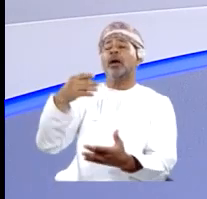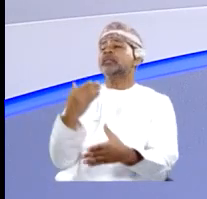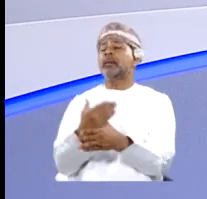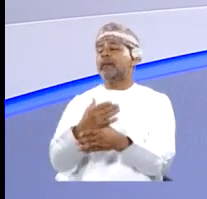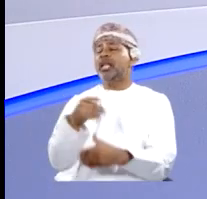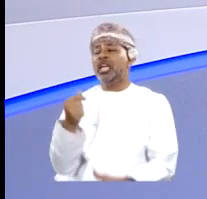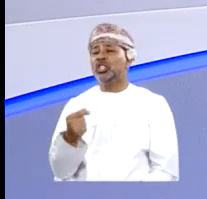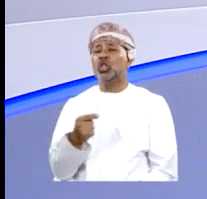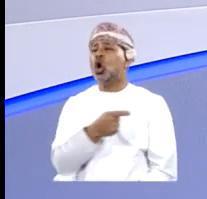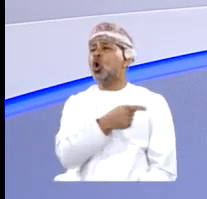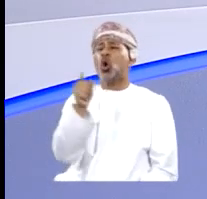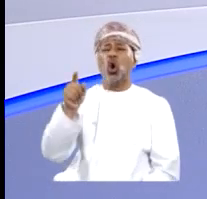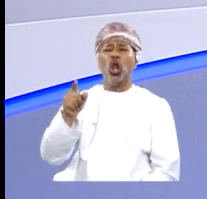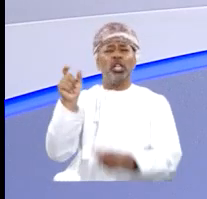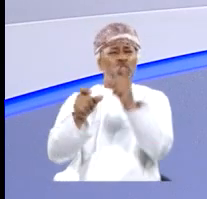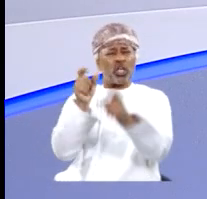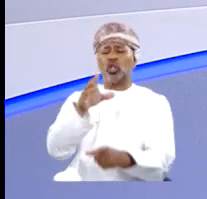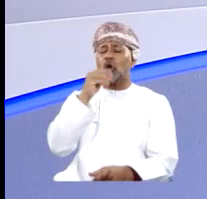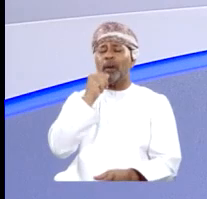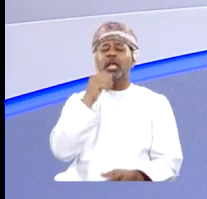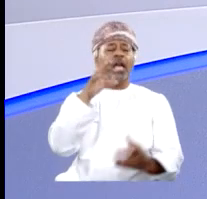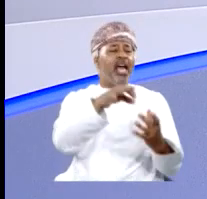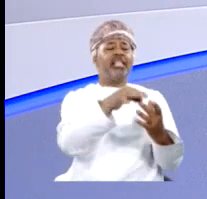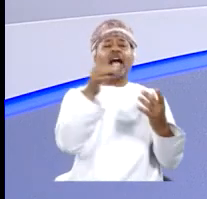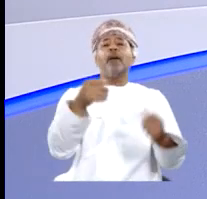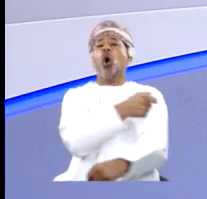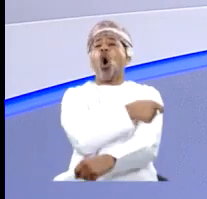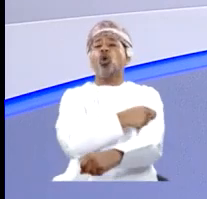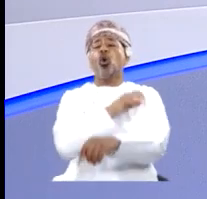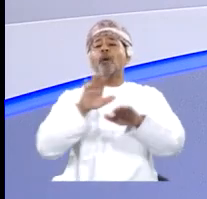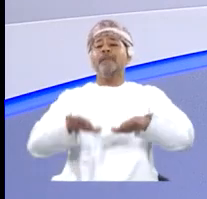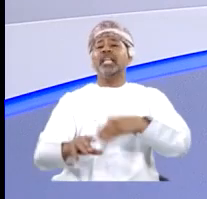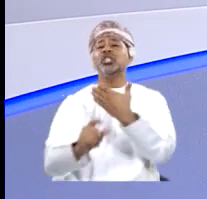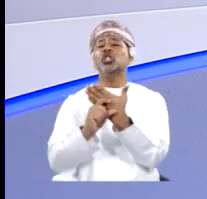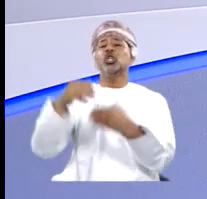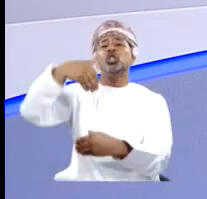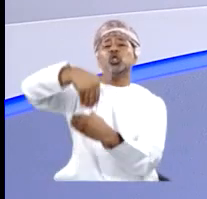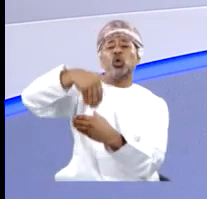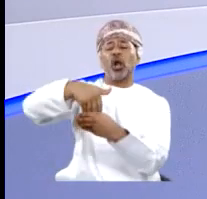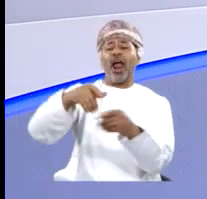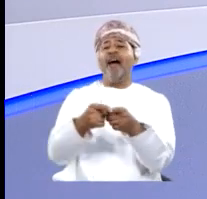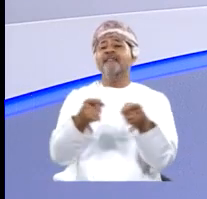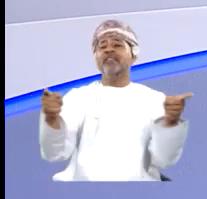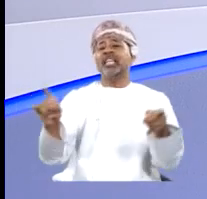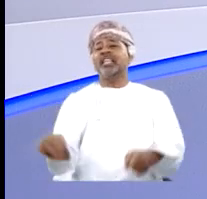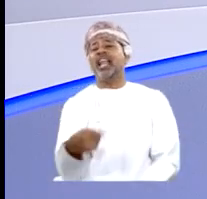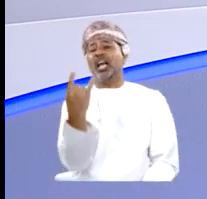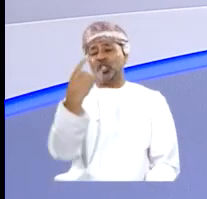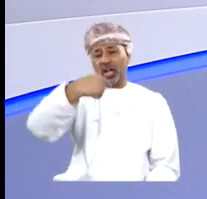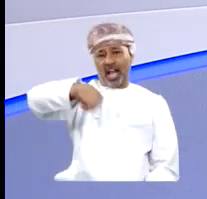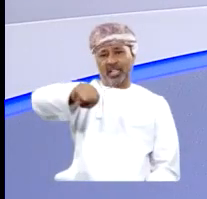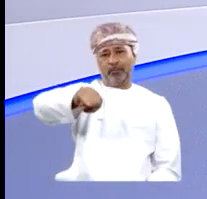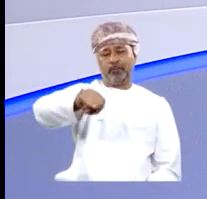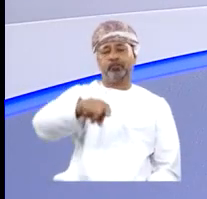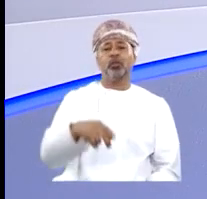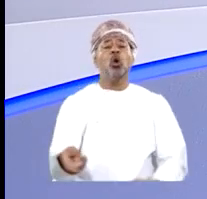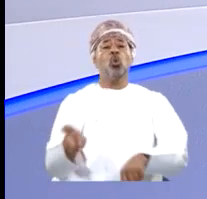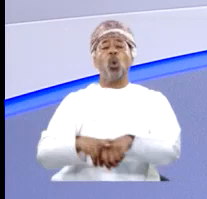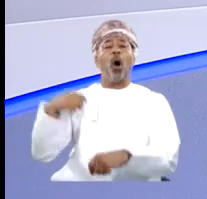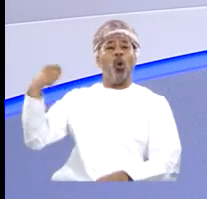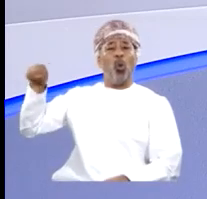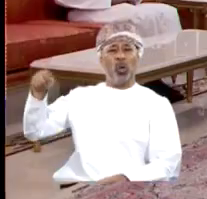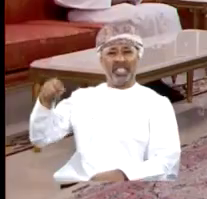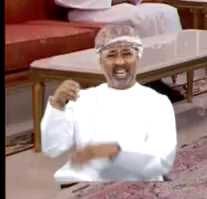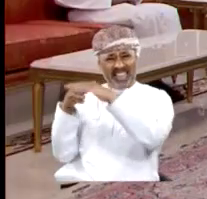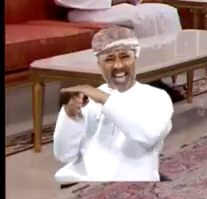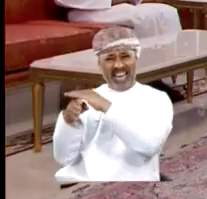باصواتهم لاختيار من يمثلهم في عضويه مجلس الشورى للفتره العاشره واكاد معالي السيد حمود